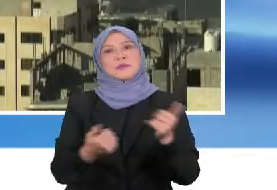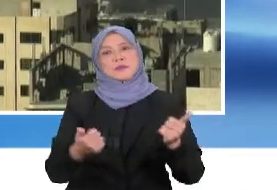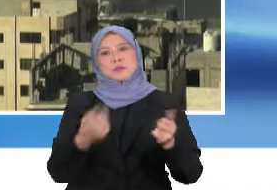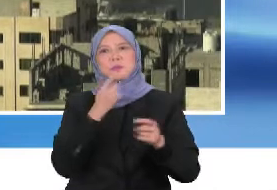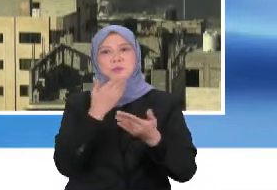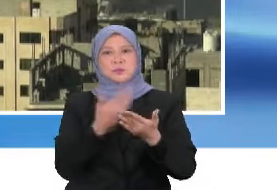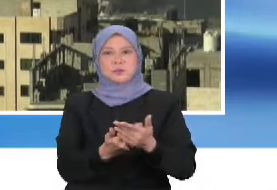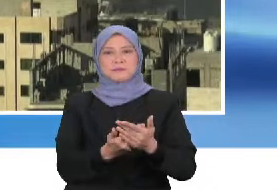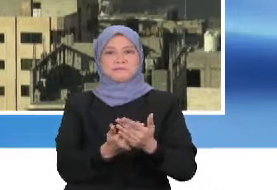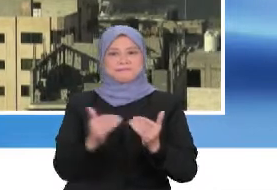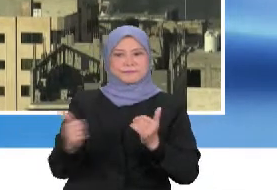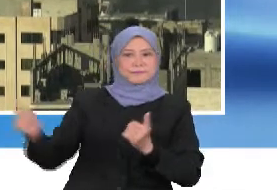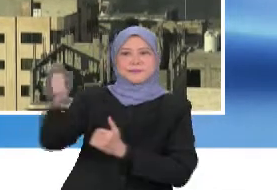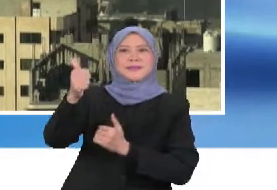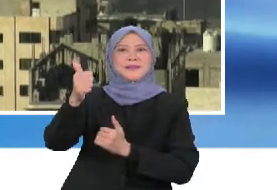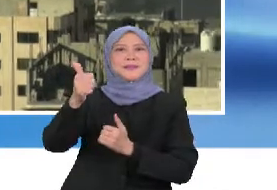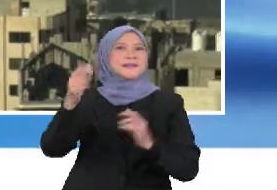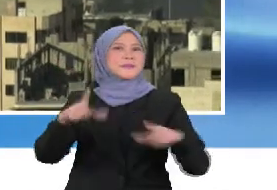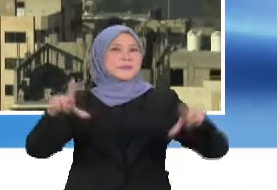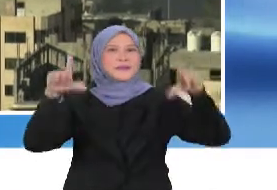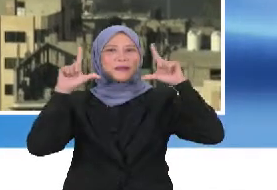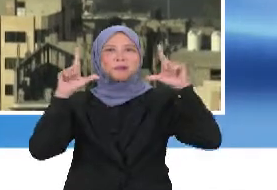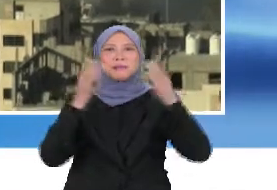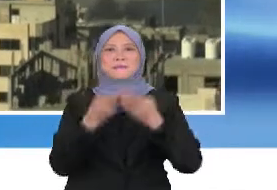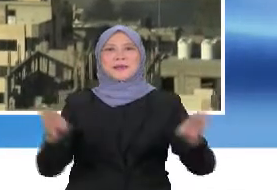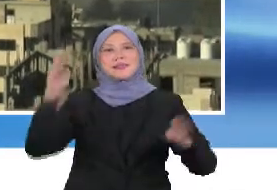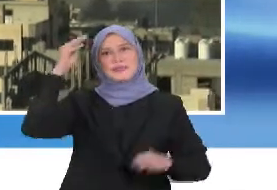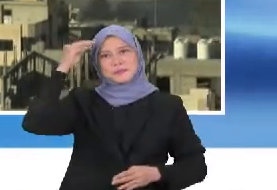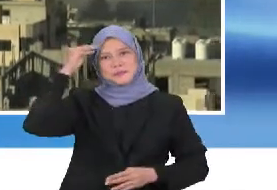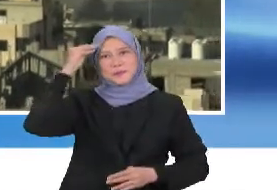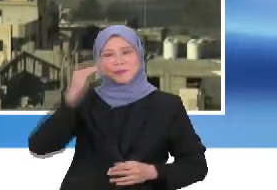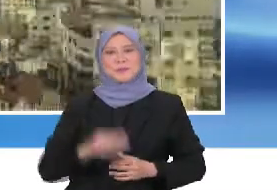penanda aras yang tinggi dalam mempertabatkan bahasa Melayu.